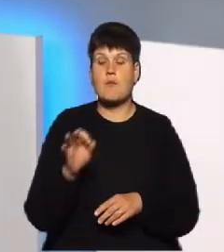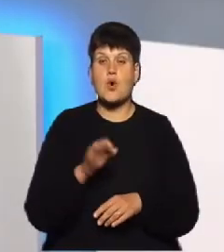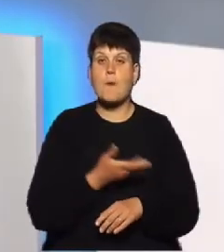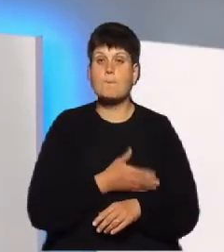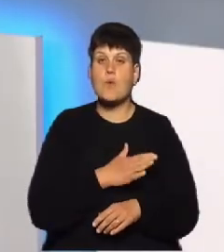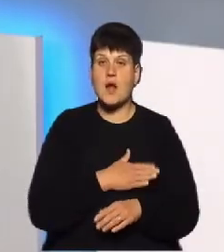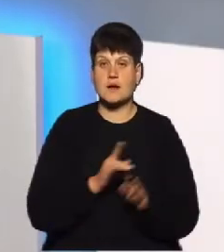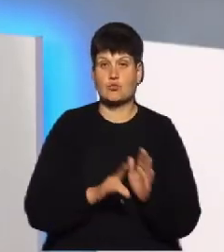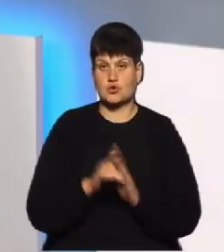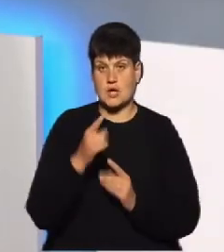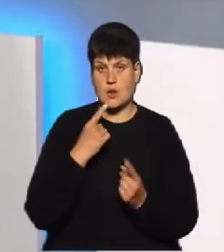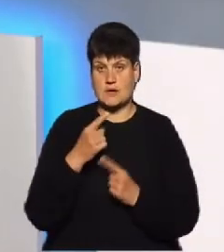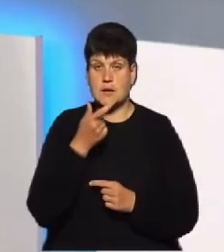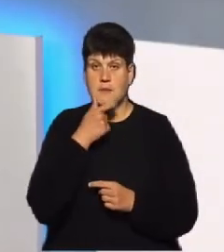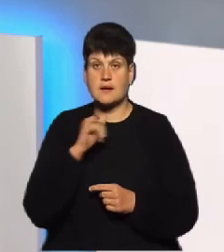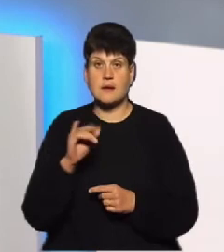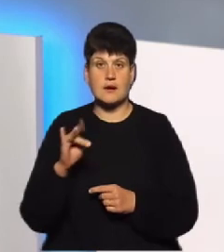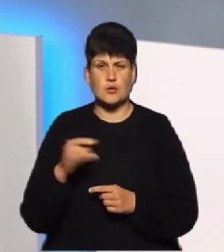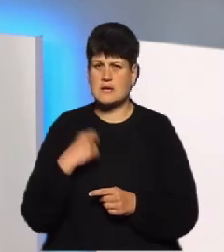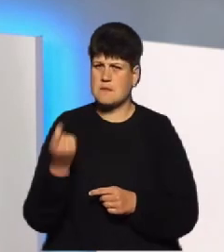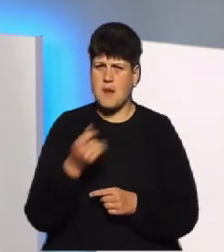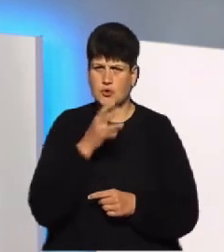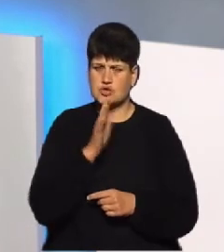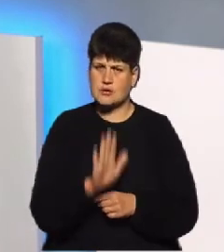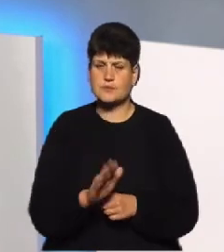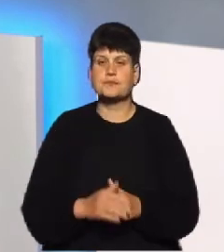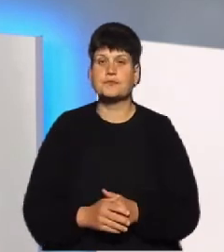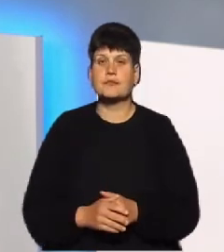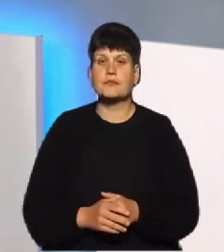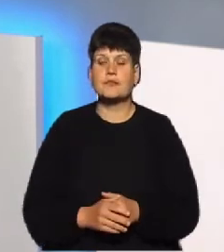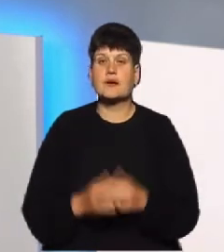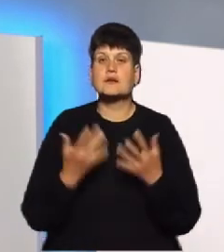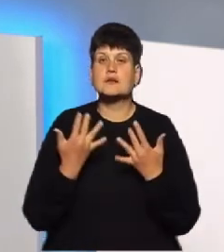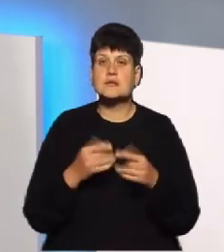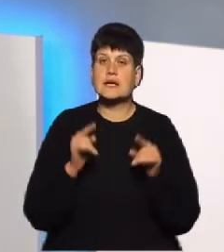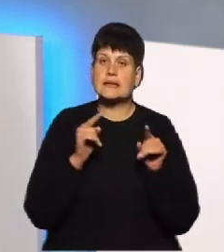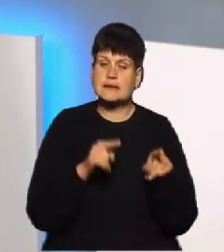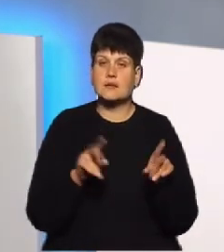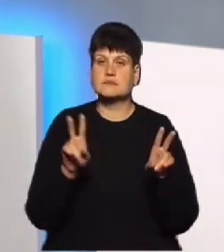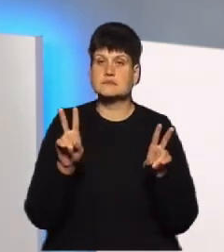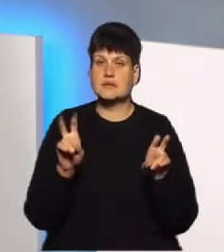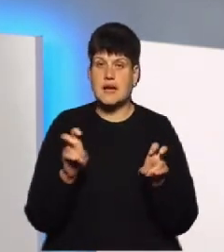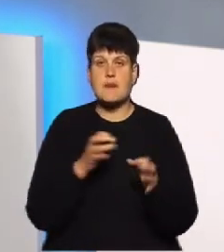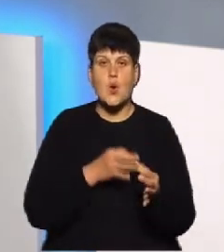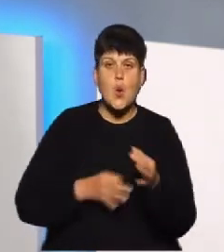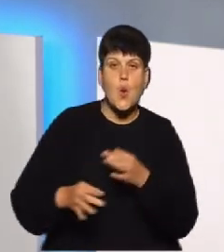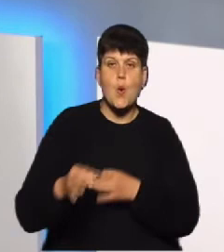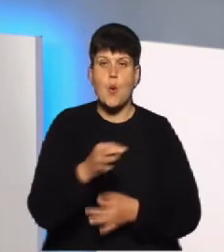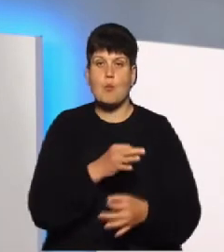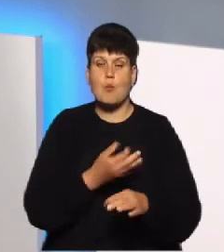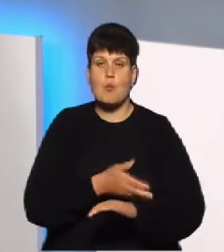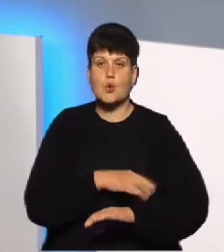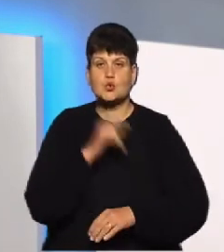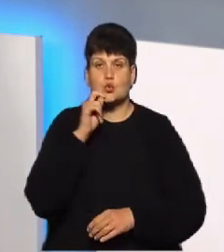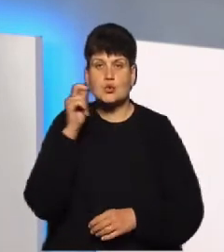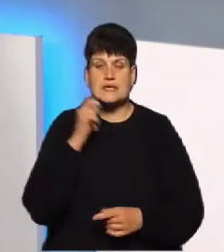Я ще одне запитання, у нас зовсім мало часу. Наскільки там це зараз тема взагалі там обговорюється? З польсько-українські стосунки в тому